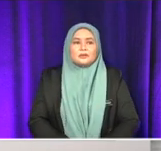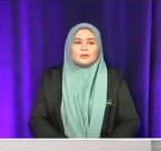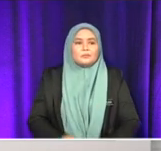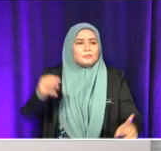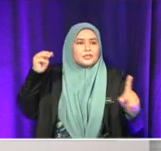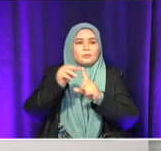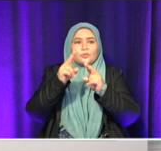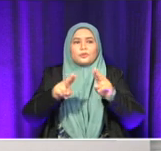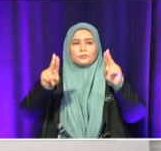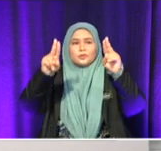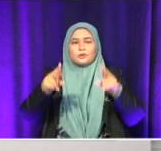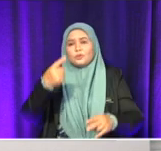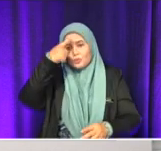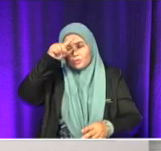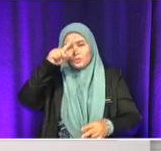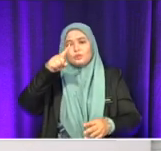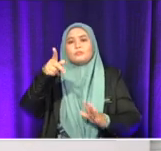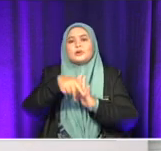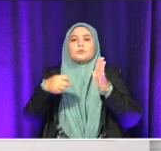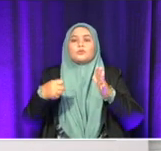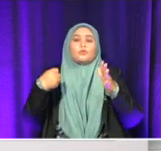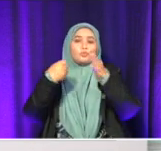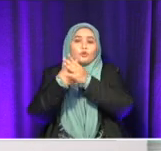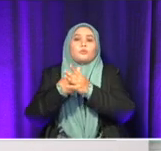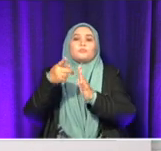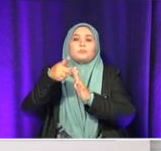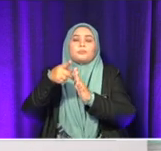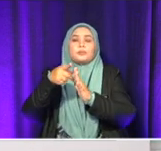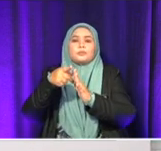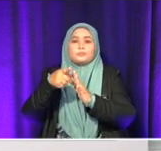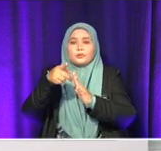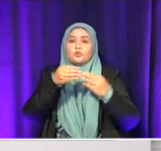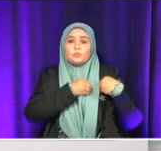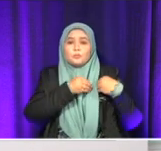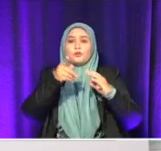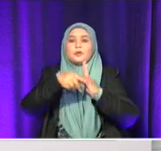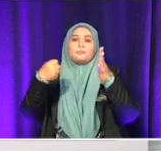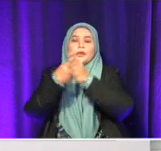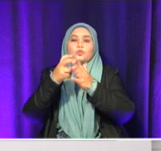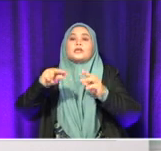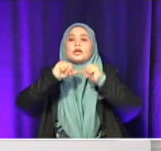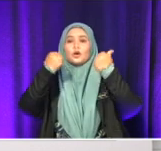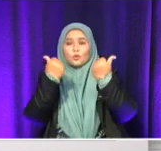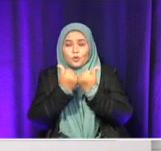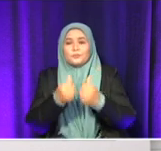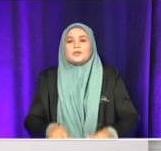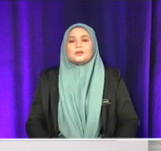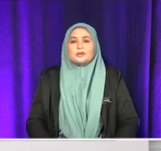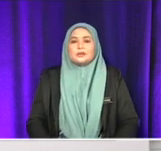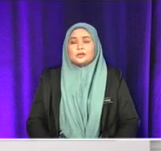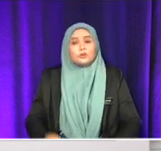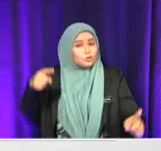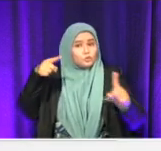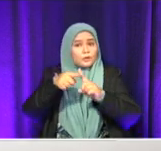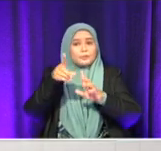untuk memupuk perpaduan kaum terintegrasi nasional betul Sasmita seperti yang telah saya katakan tadi tujuan